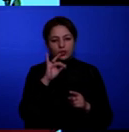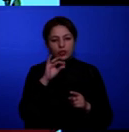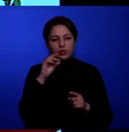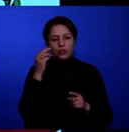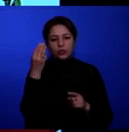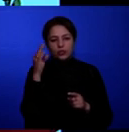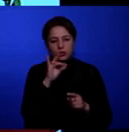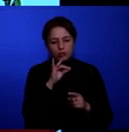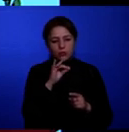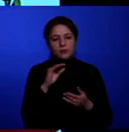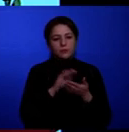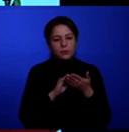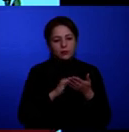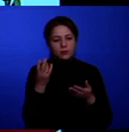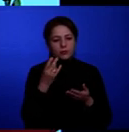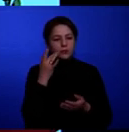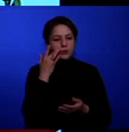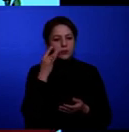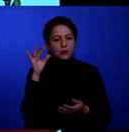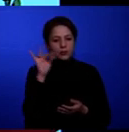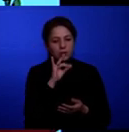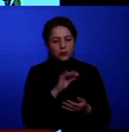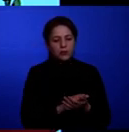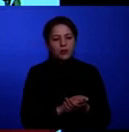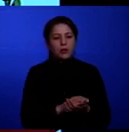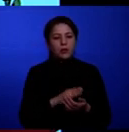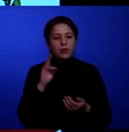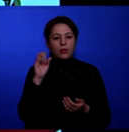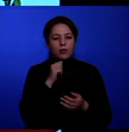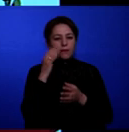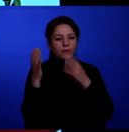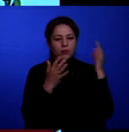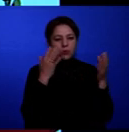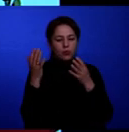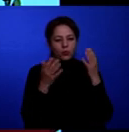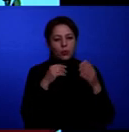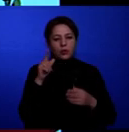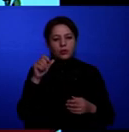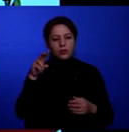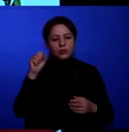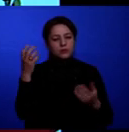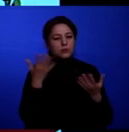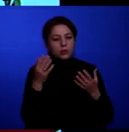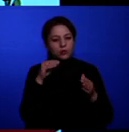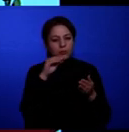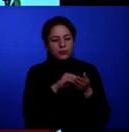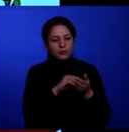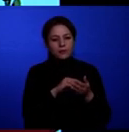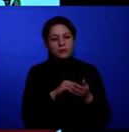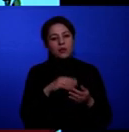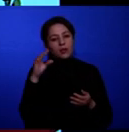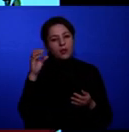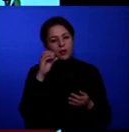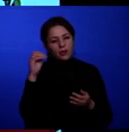пиши с буквой и на ветру какую же гласную поставить е или и для этого нужно